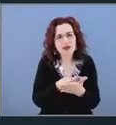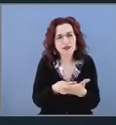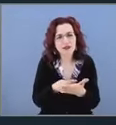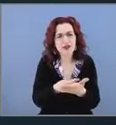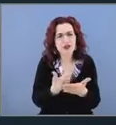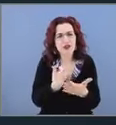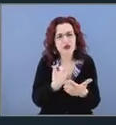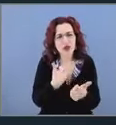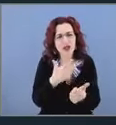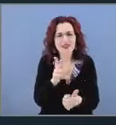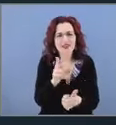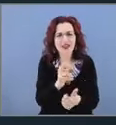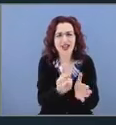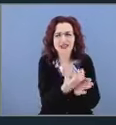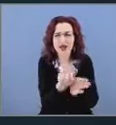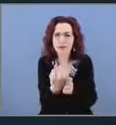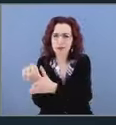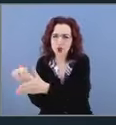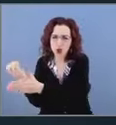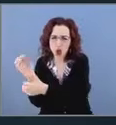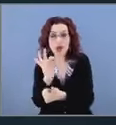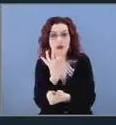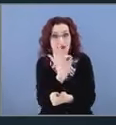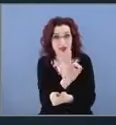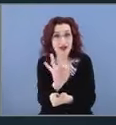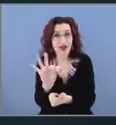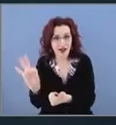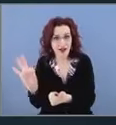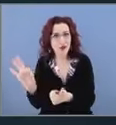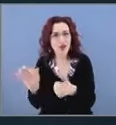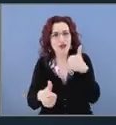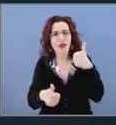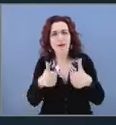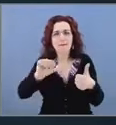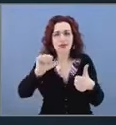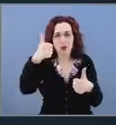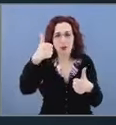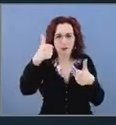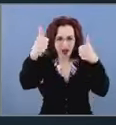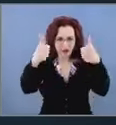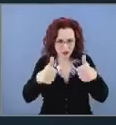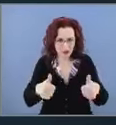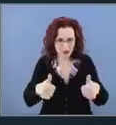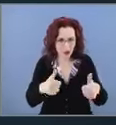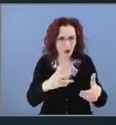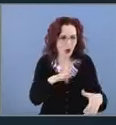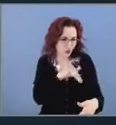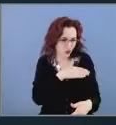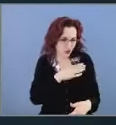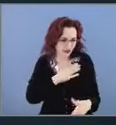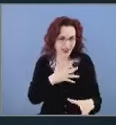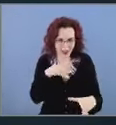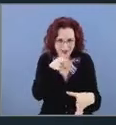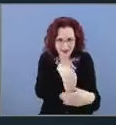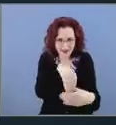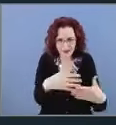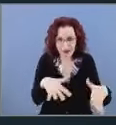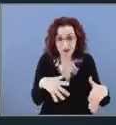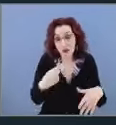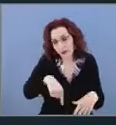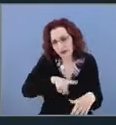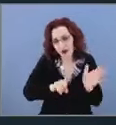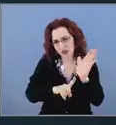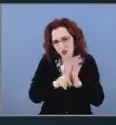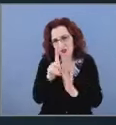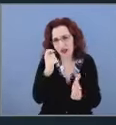da questa prima esperienza fatta con il primo bando. E questo qua è molto molto molto importante per noi. Quindi